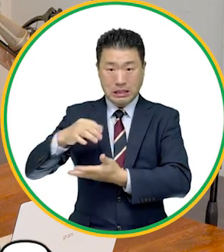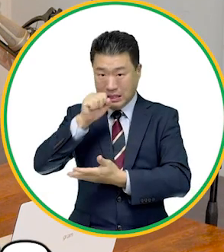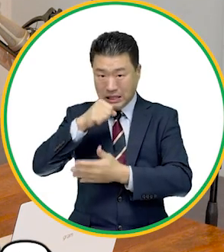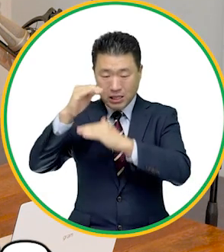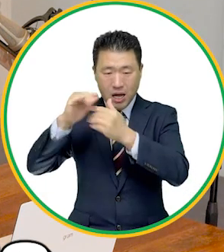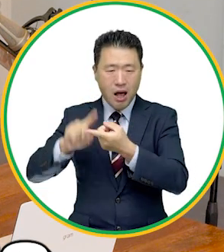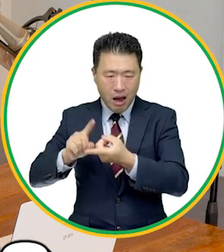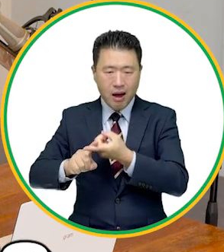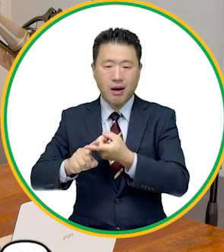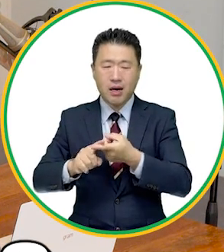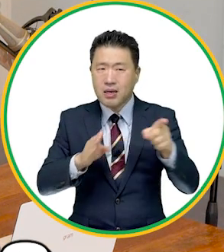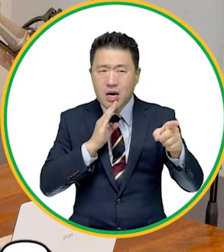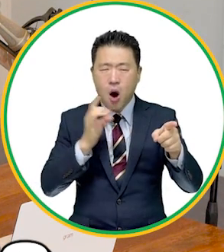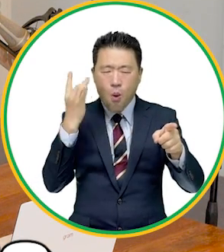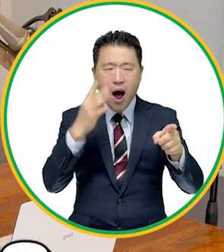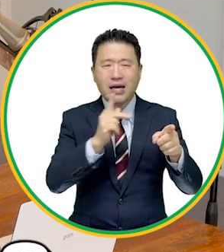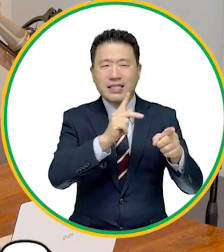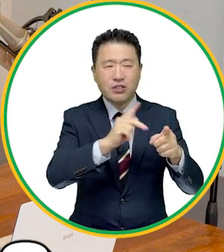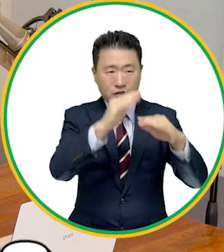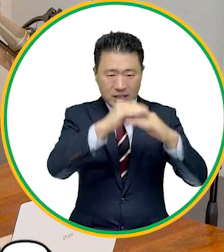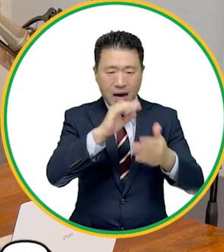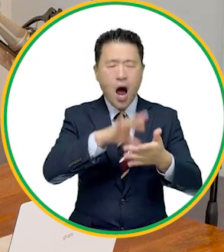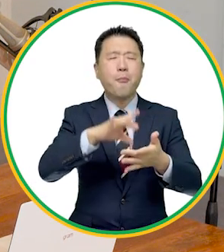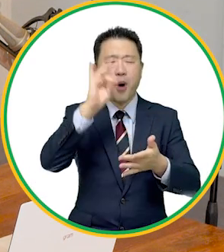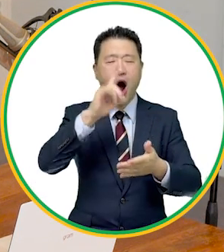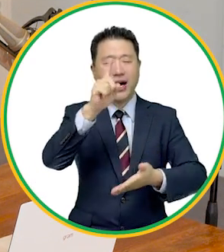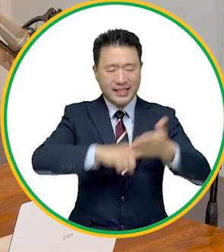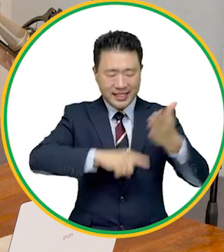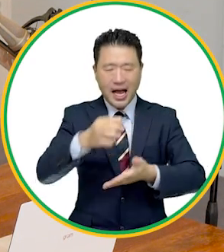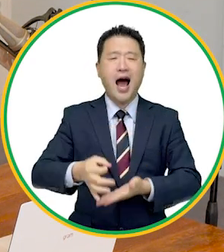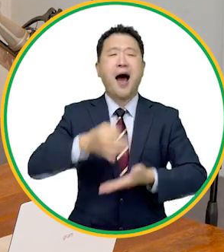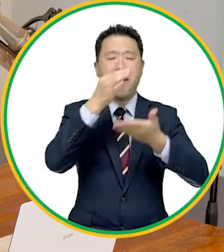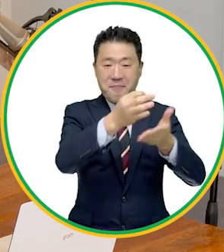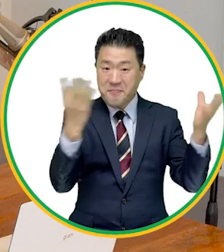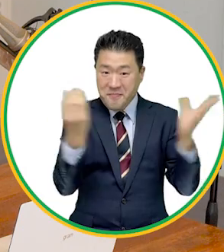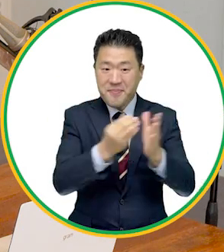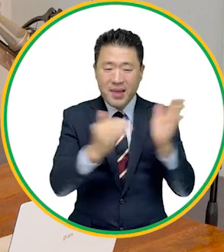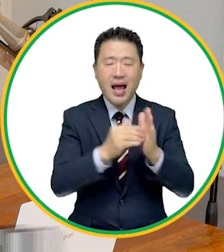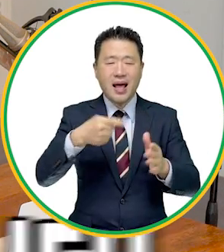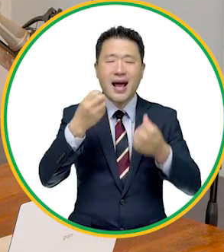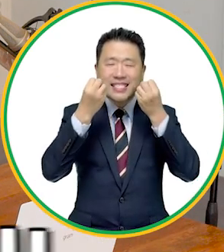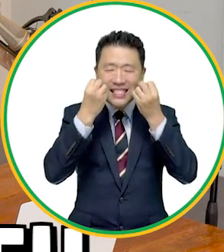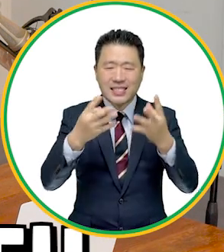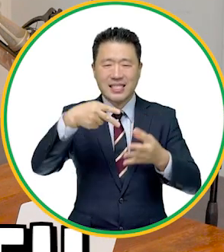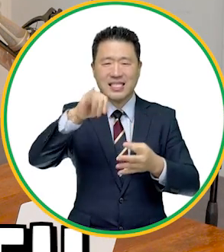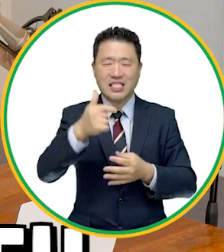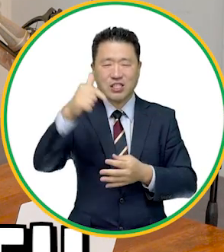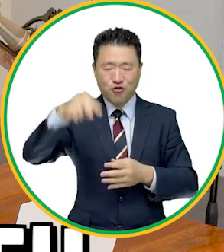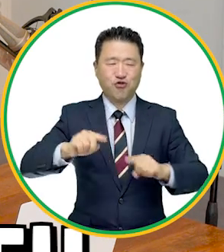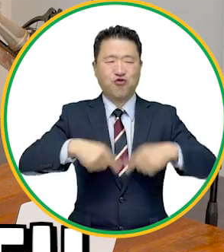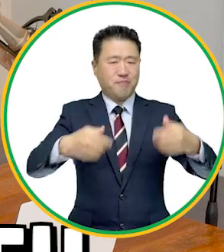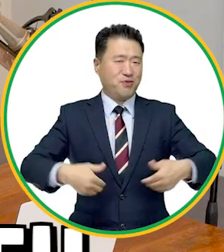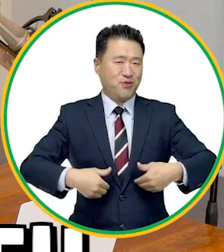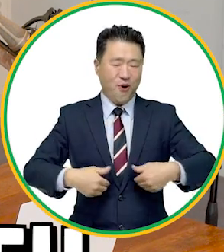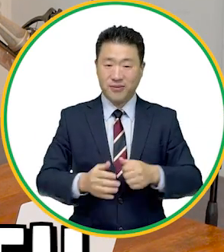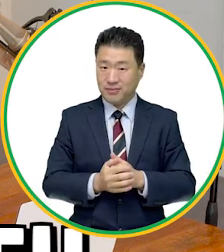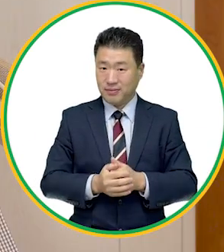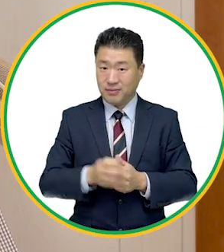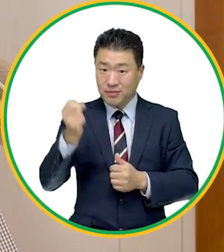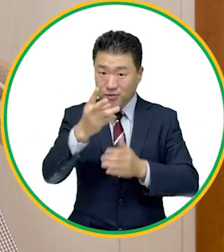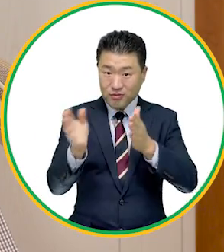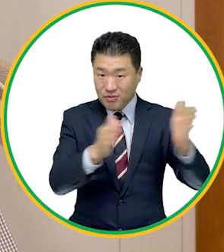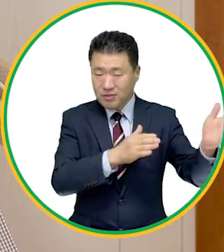자기 자금으로 기존 주택연금 대출 잔액을 먼저 상환하신 후 신규로 재가입을 하셔야